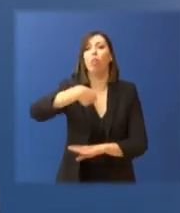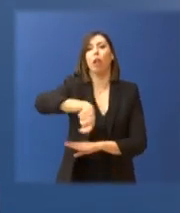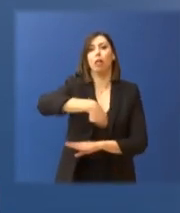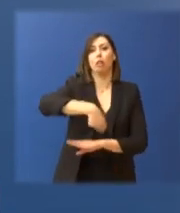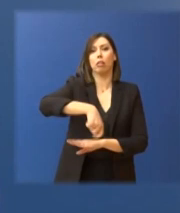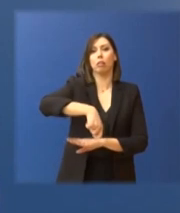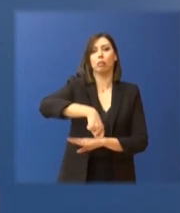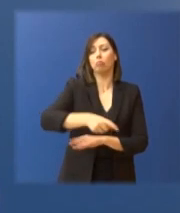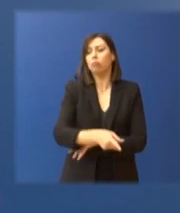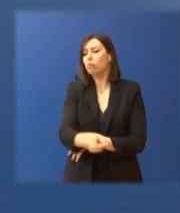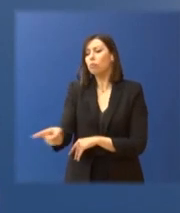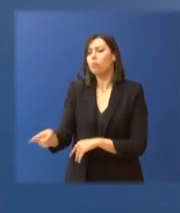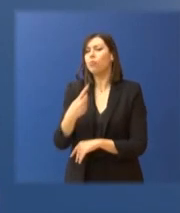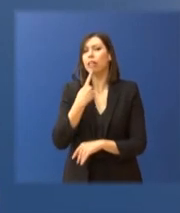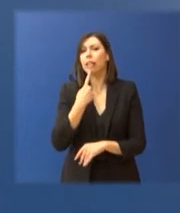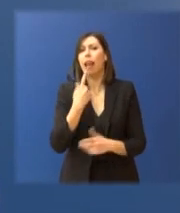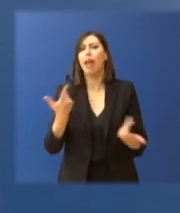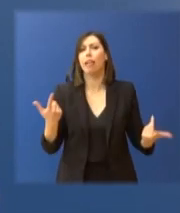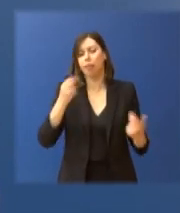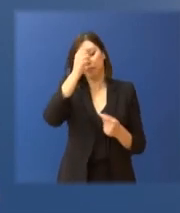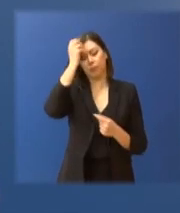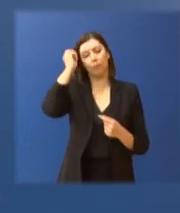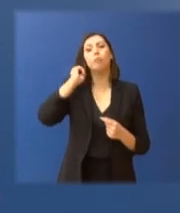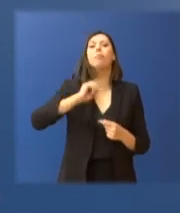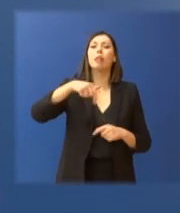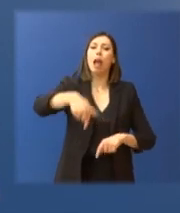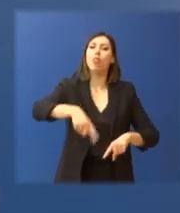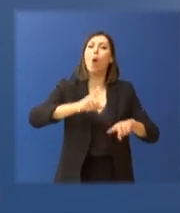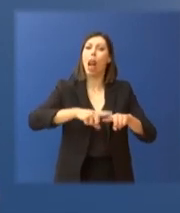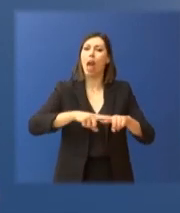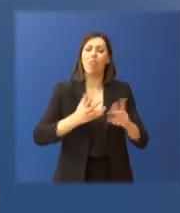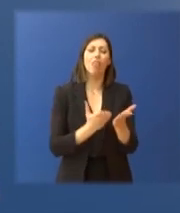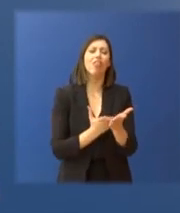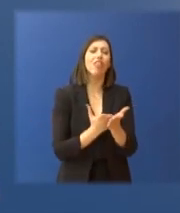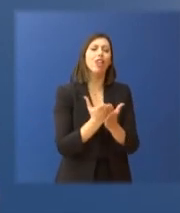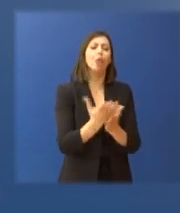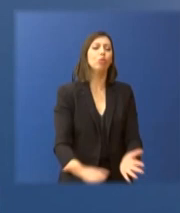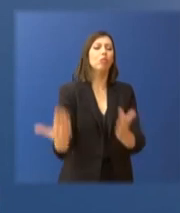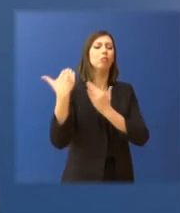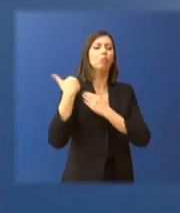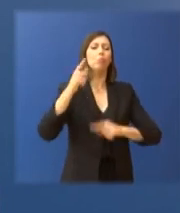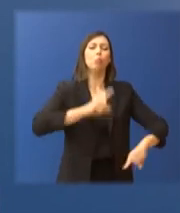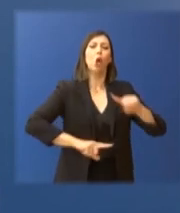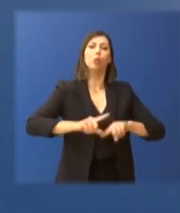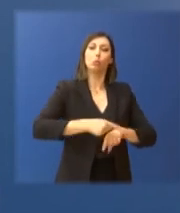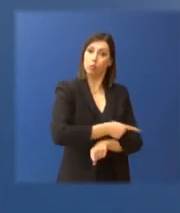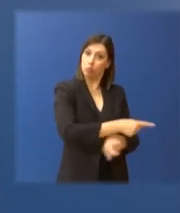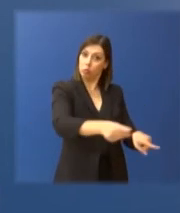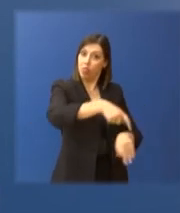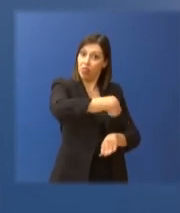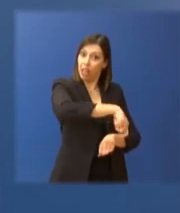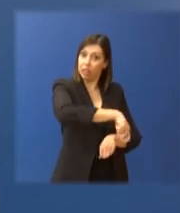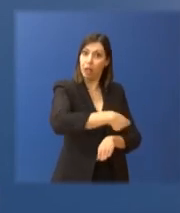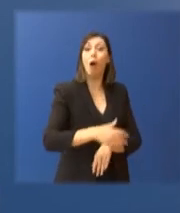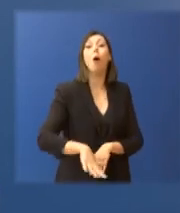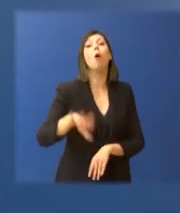υποστηρίζοντας ότι η δικαιοσύνη στην Ελλάδα δεν θα αποδίδουν τα δικαστήρια και η δικαστική λειτουργία, αλλά οι ίδιοι και ο